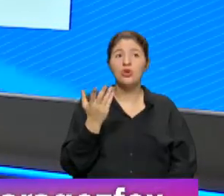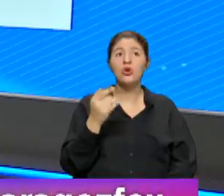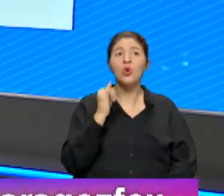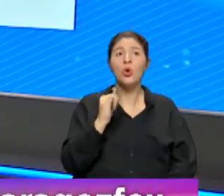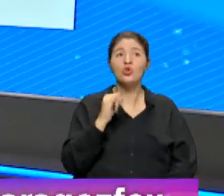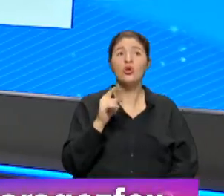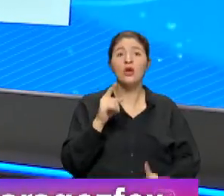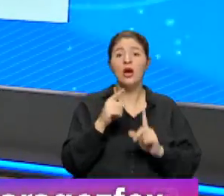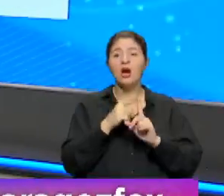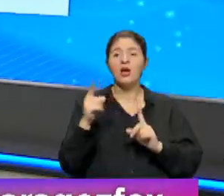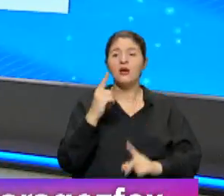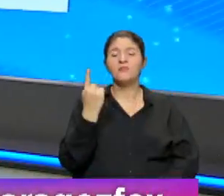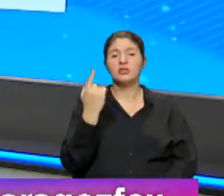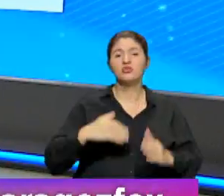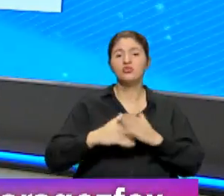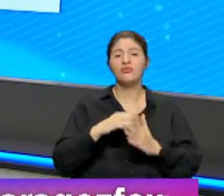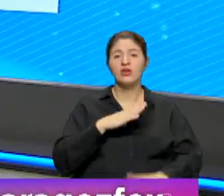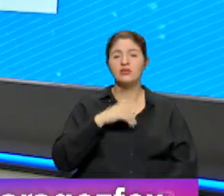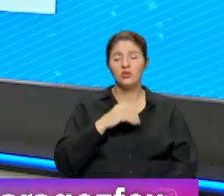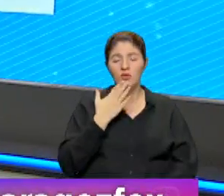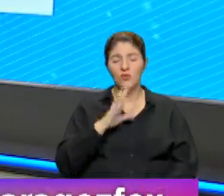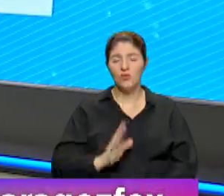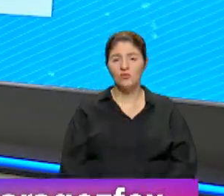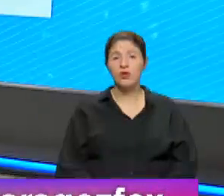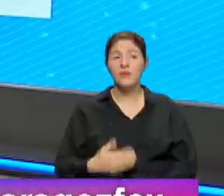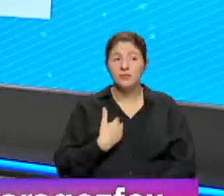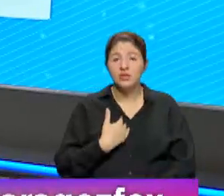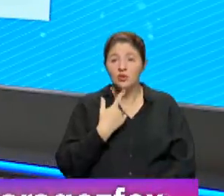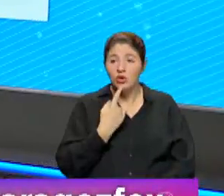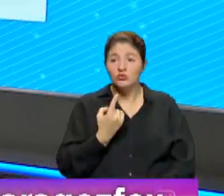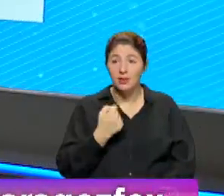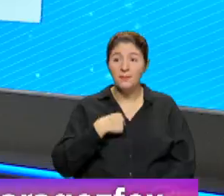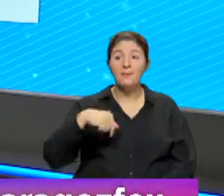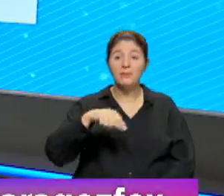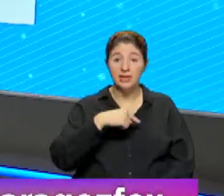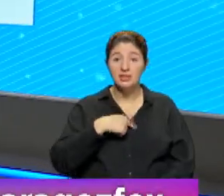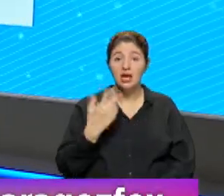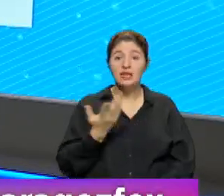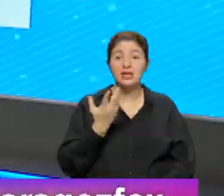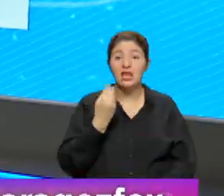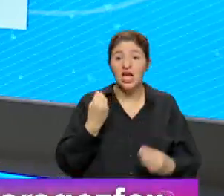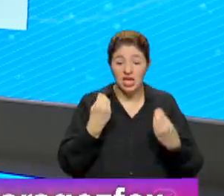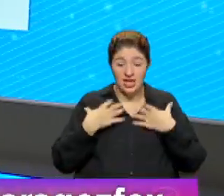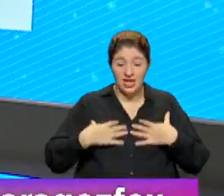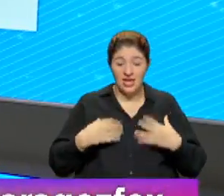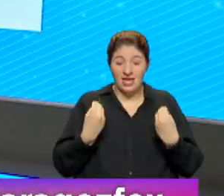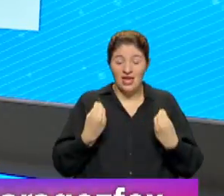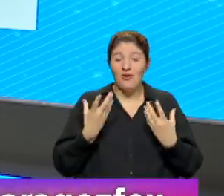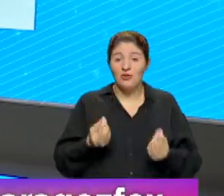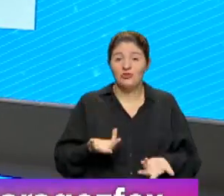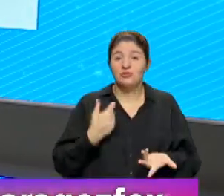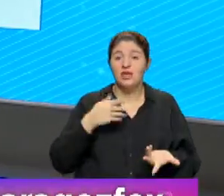kötülüğün kadarı var zannediyorlar yok ve biz de Diyoruz ki biz nasıl iyileşeceğiz